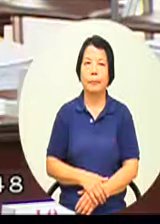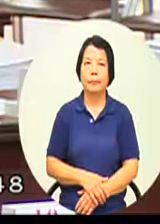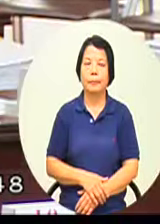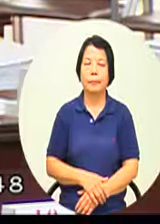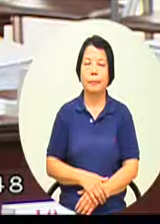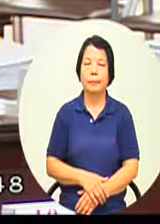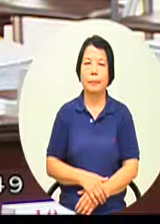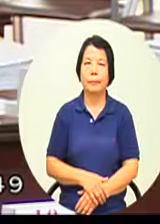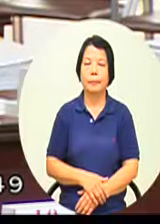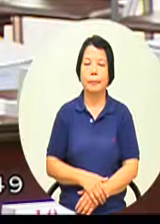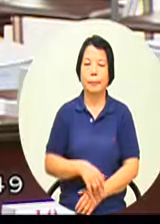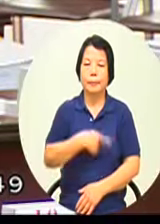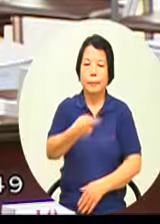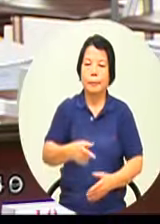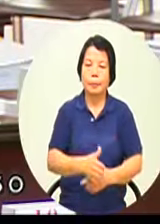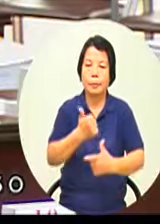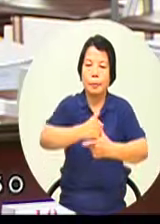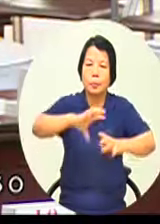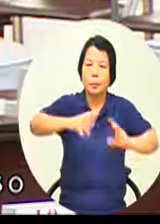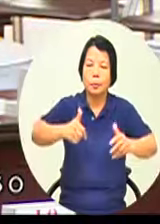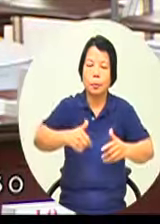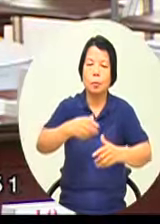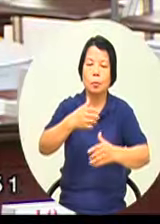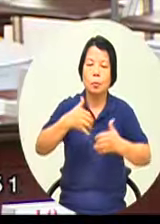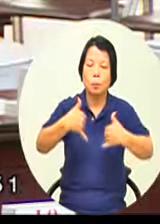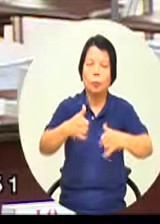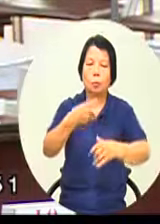咱这个建国路三段嘞。伫